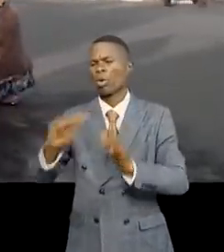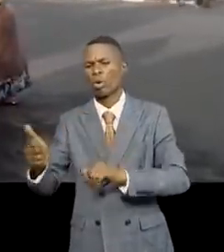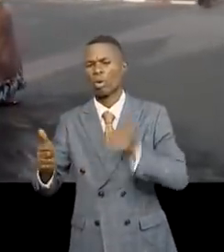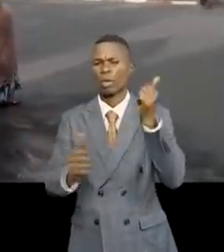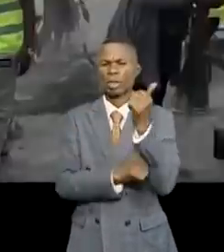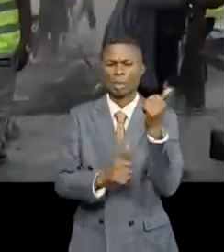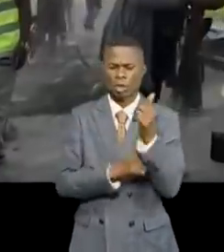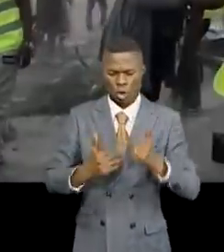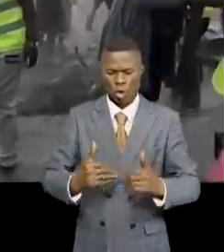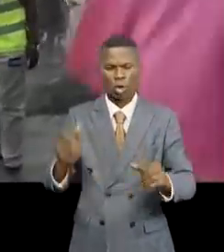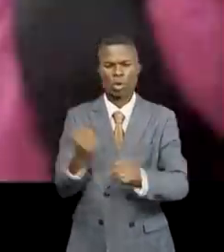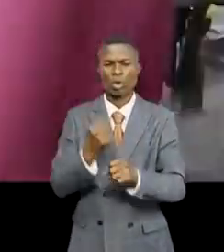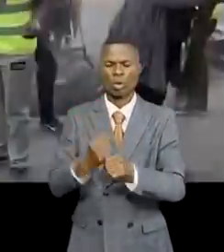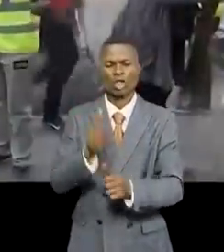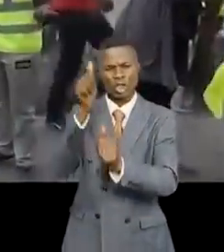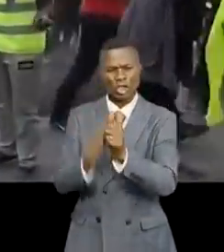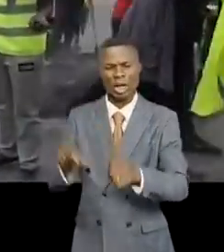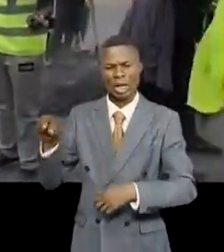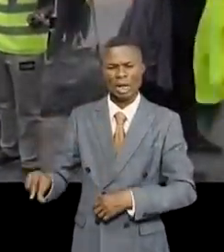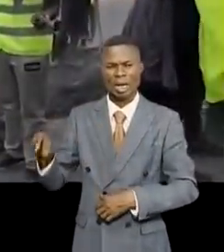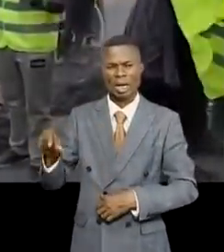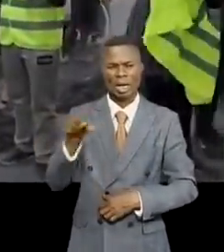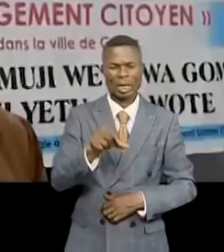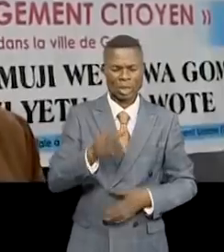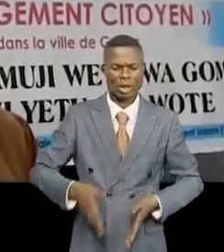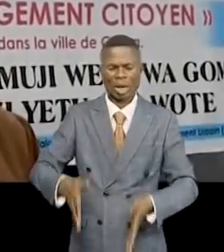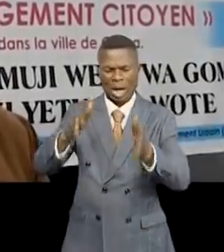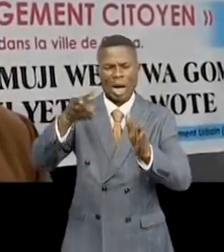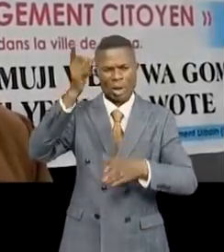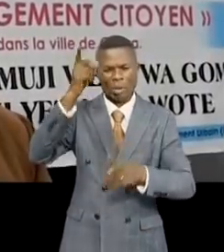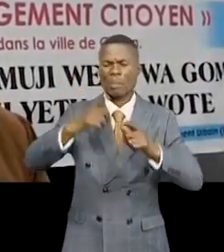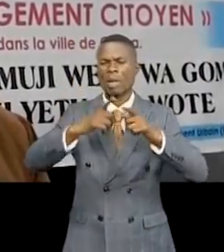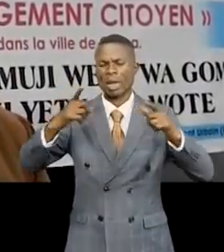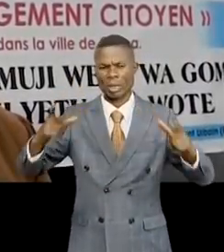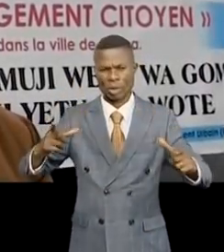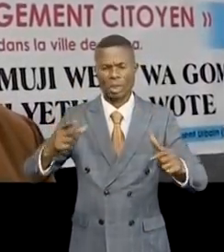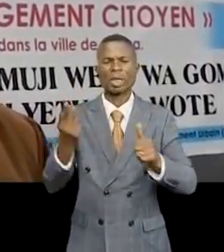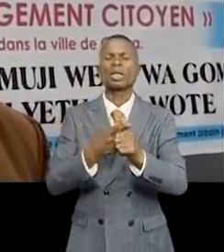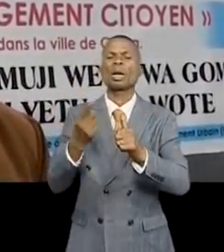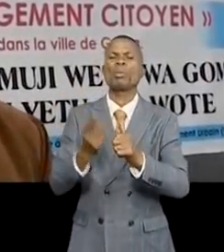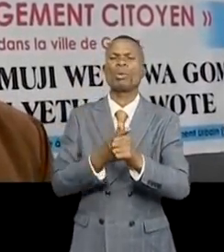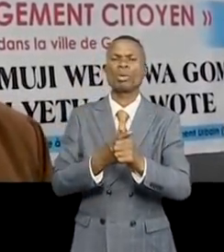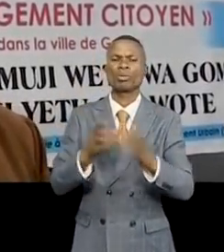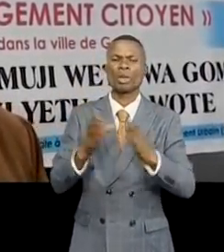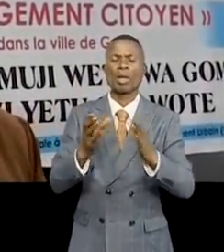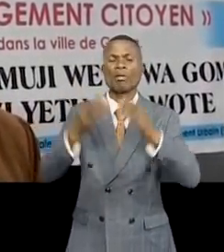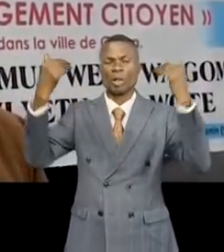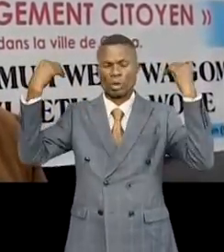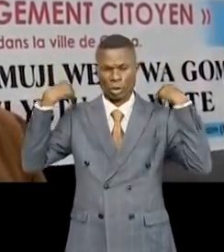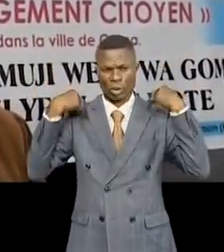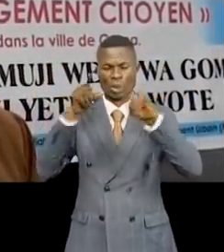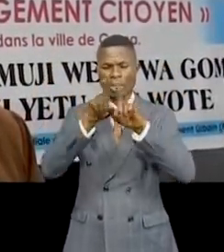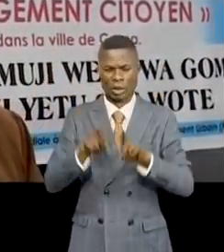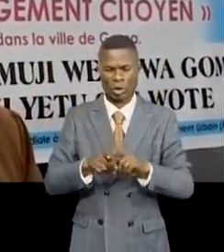cette activité quartier par quartier, sur les artères principales, surtout avec les autorités même, aussi